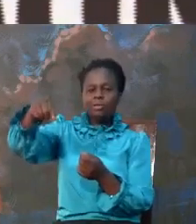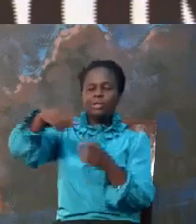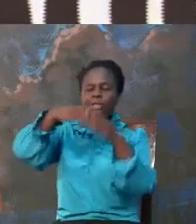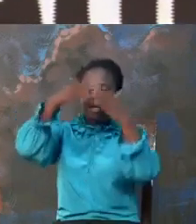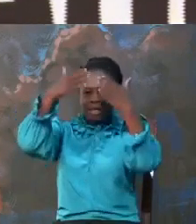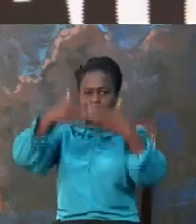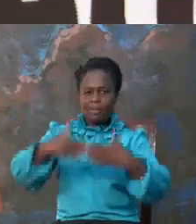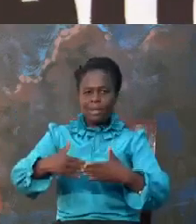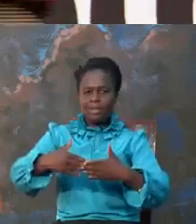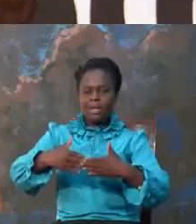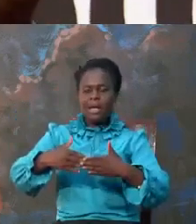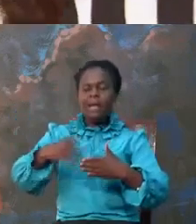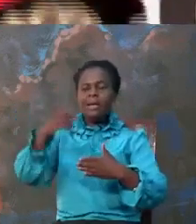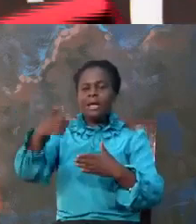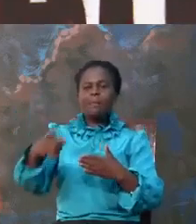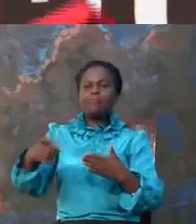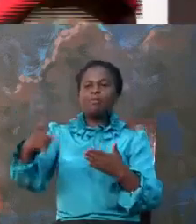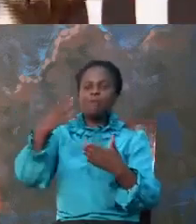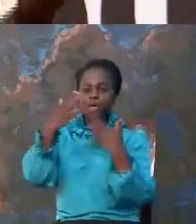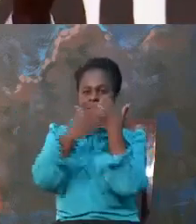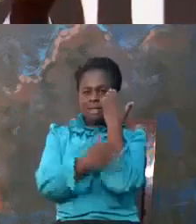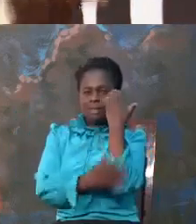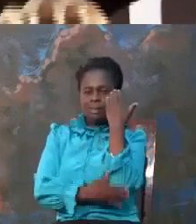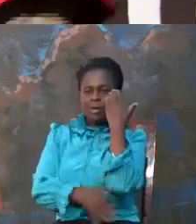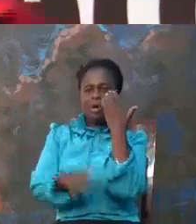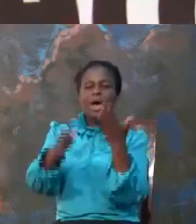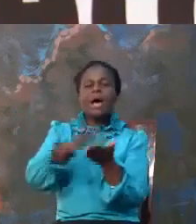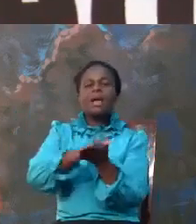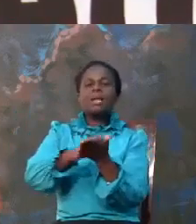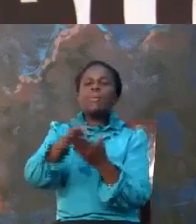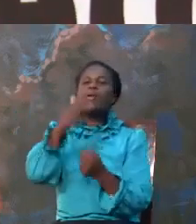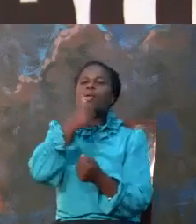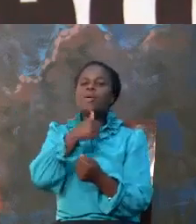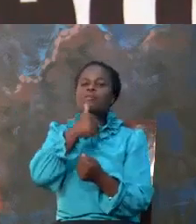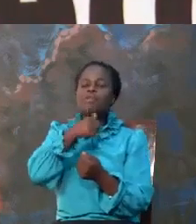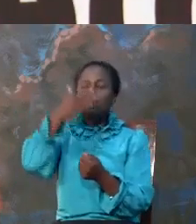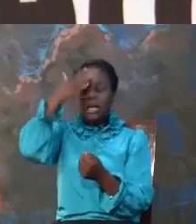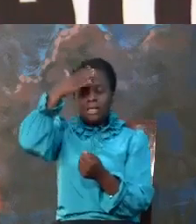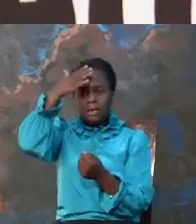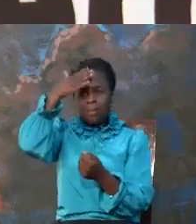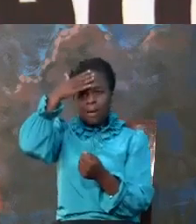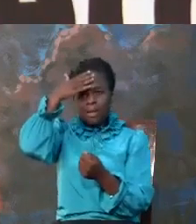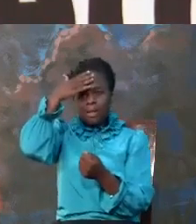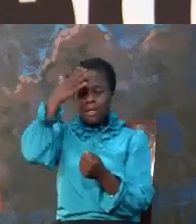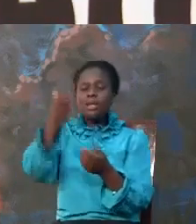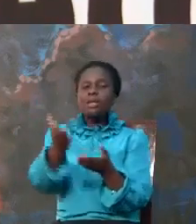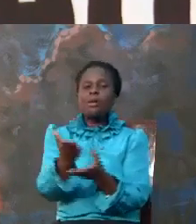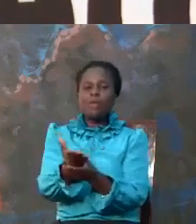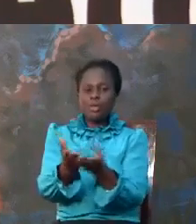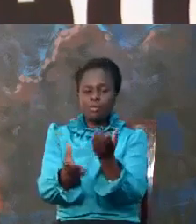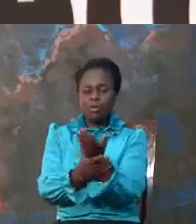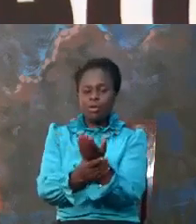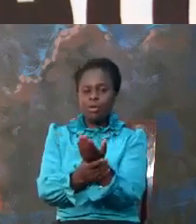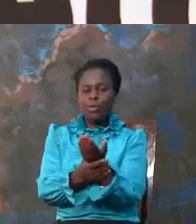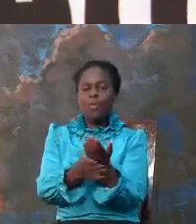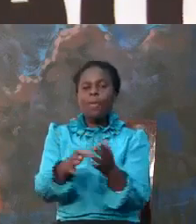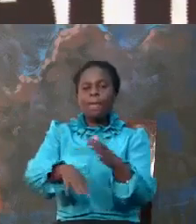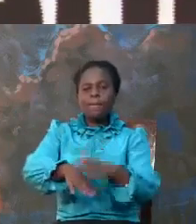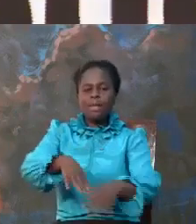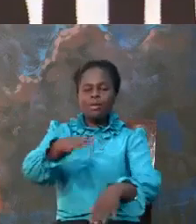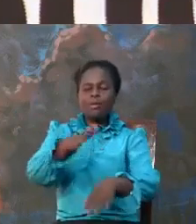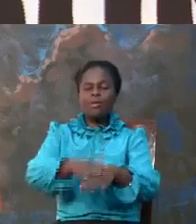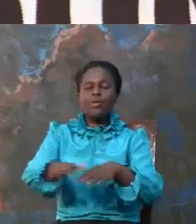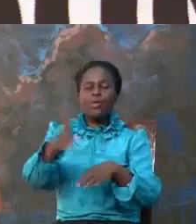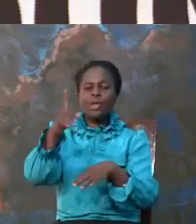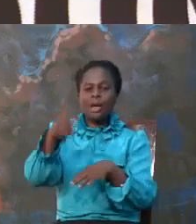mtu anasamehewa, anapakwa mafuta kwenye paji la uso wake, kwenye mikono ili asitende dhambi, miguu yake apite